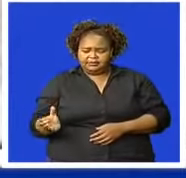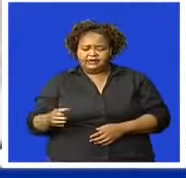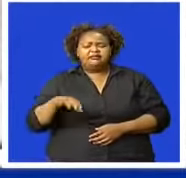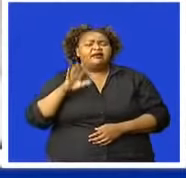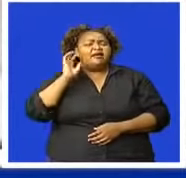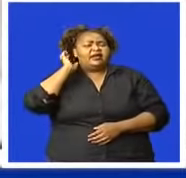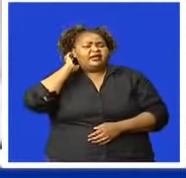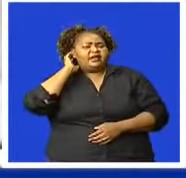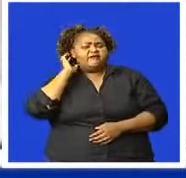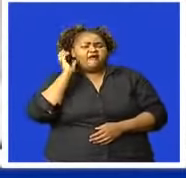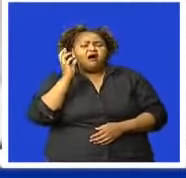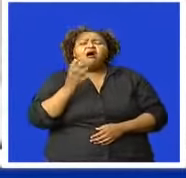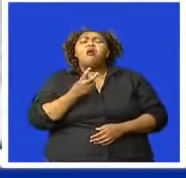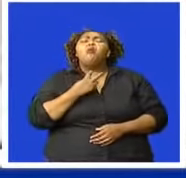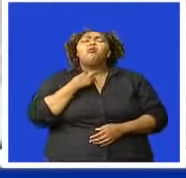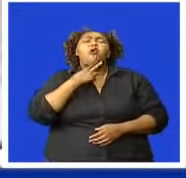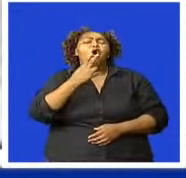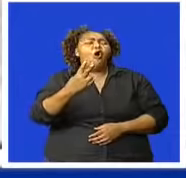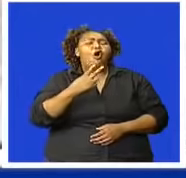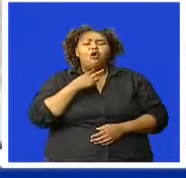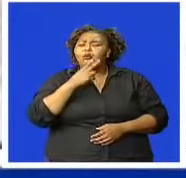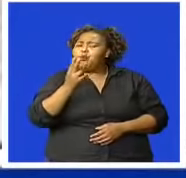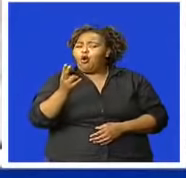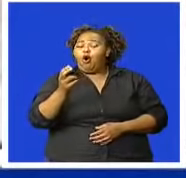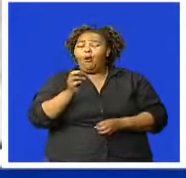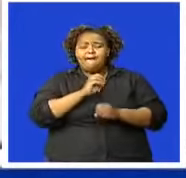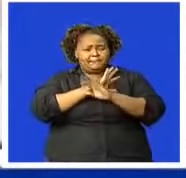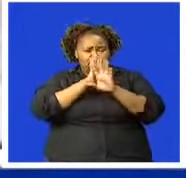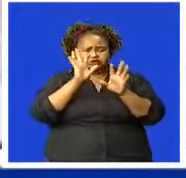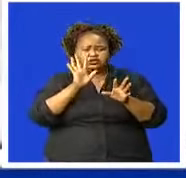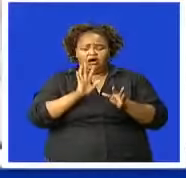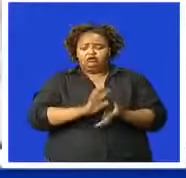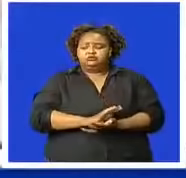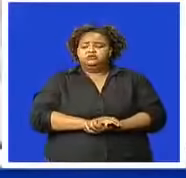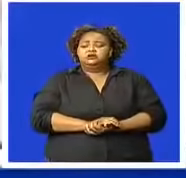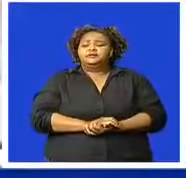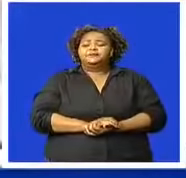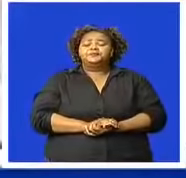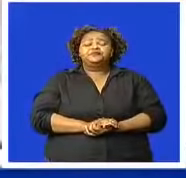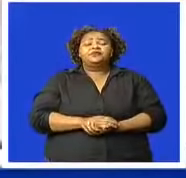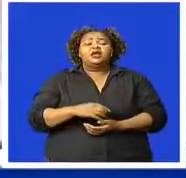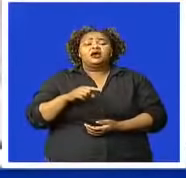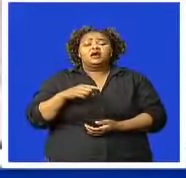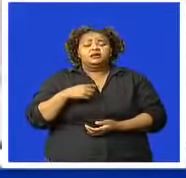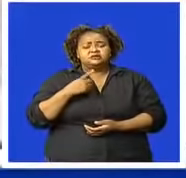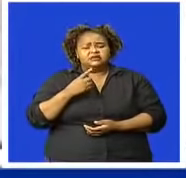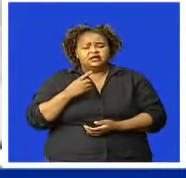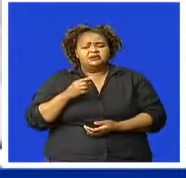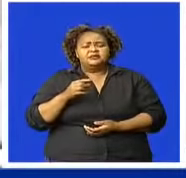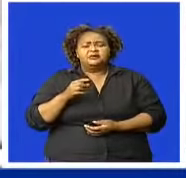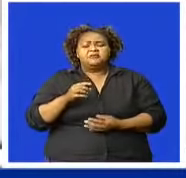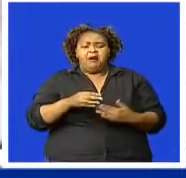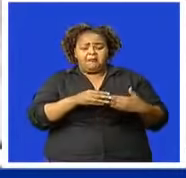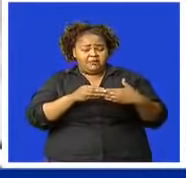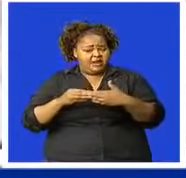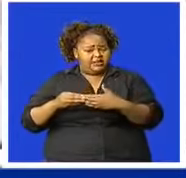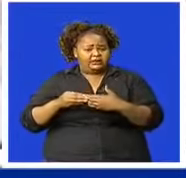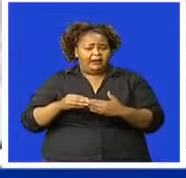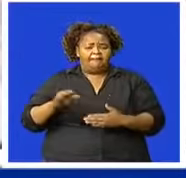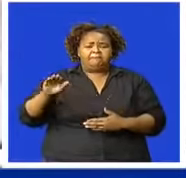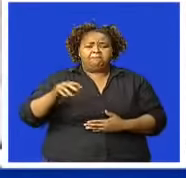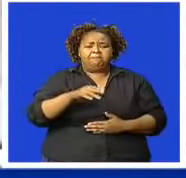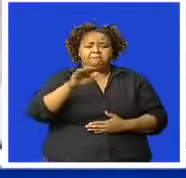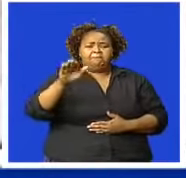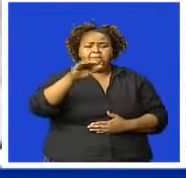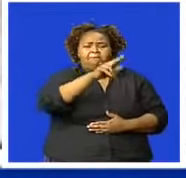bachamuka lekhulu. Bathi ke ngaleso sikhathi wachutshwa wambeka lapha etulu wathi manje hamba hamba emngami.